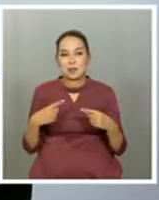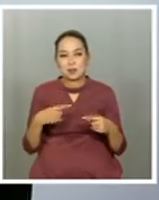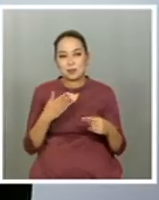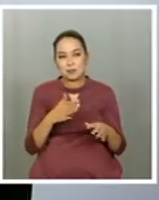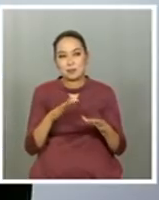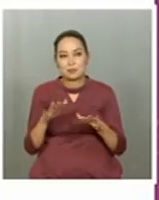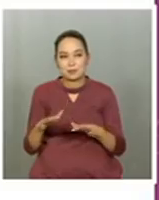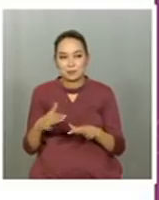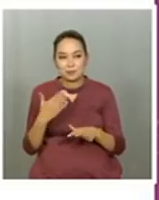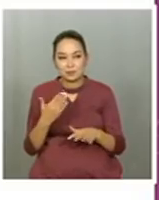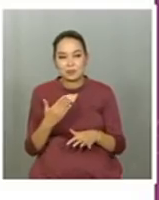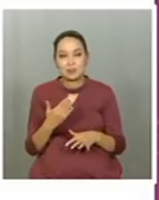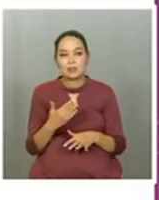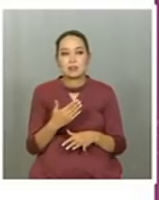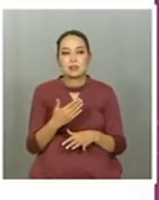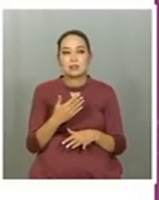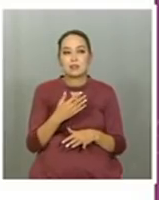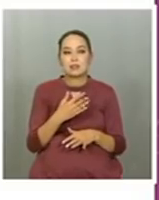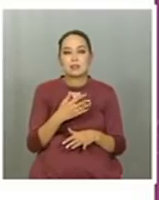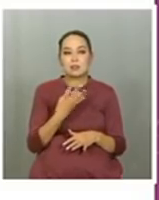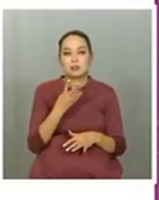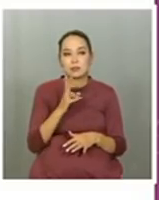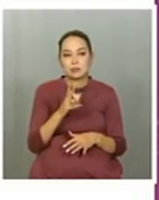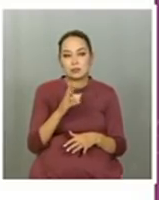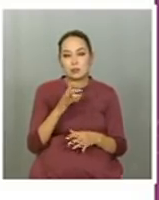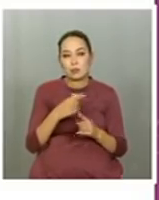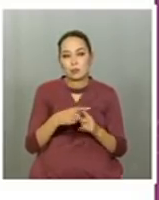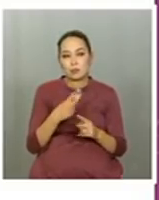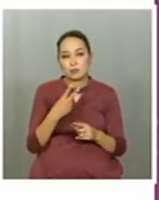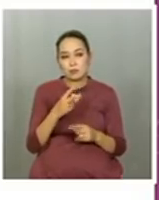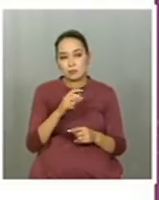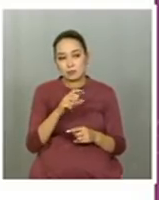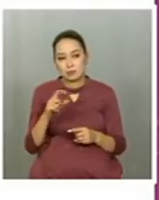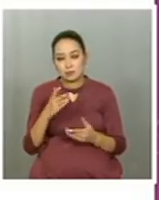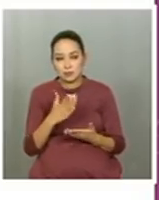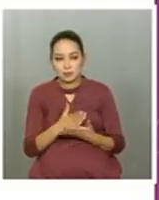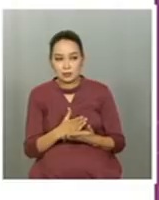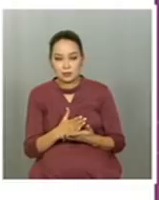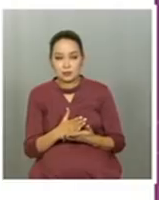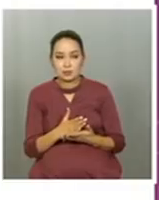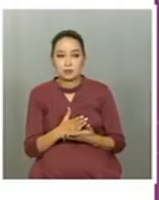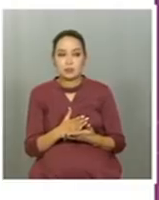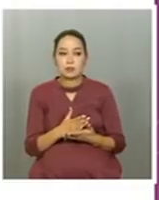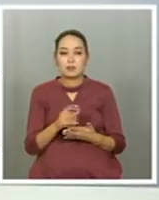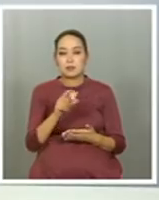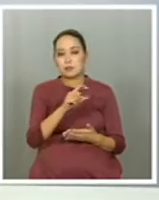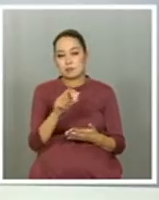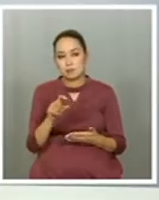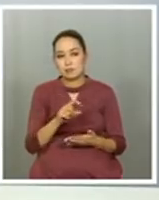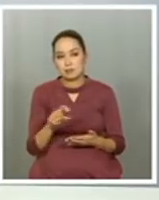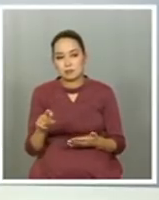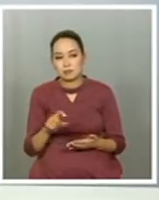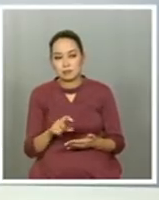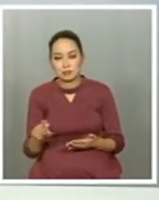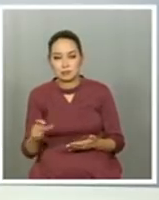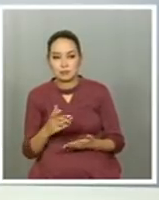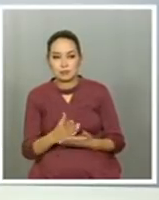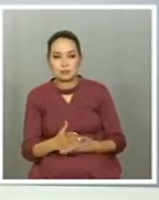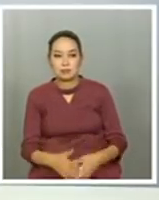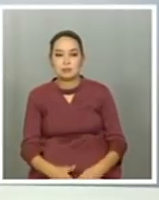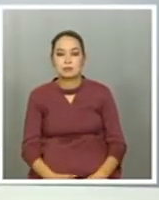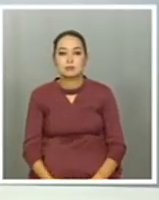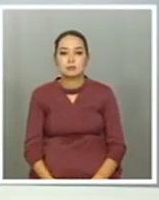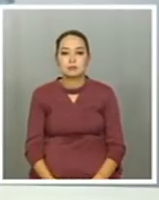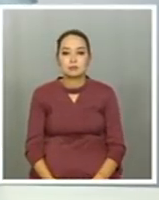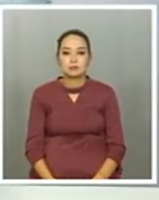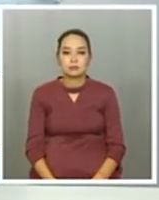металдар оттекпен әрекеттеседі, және оксид түзеді, галогендермен әрекеттеседі, тұз түзілетін